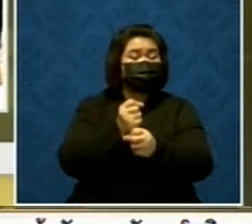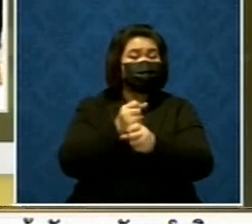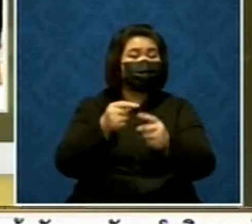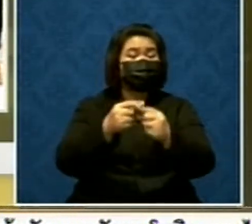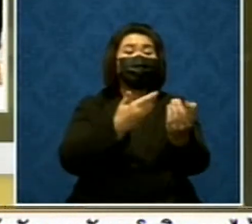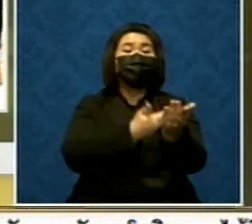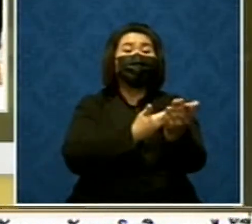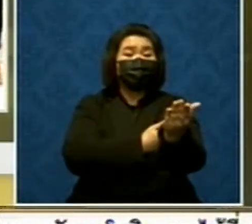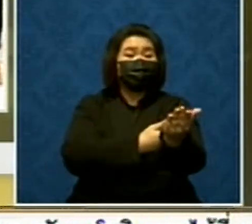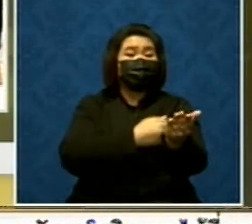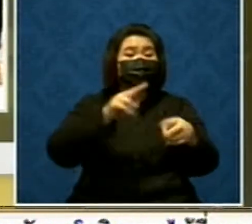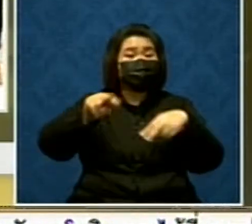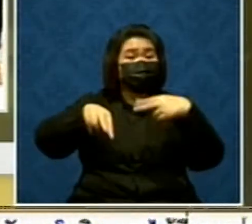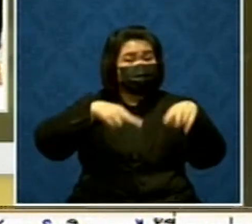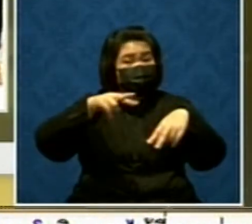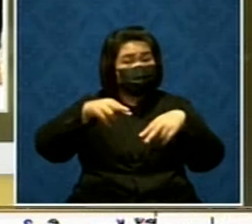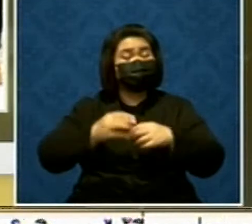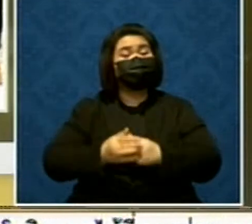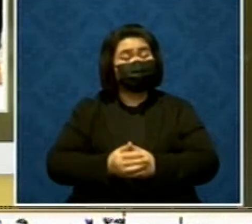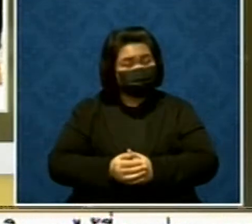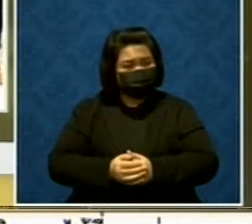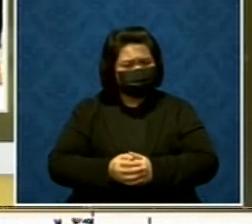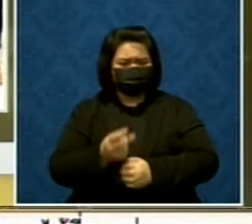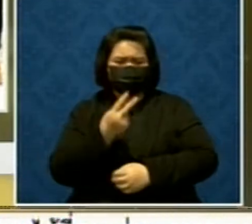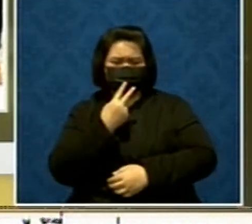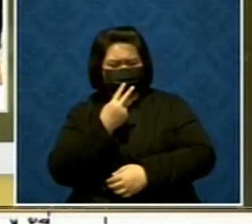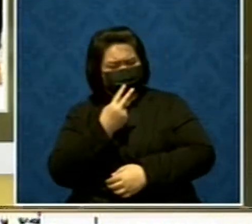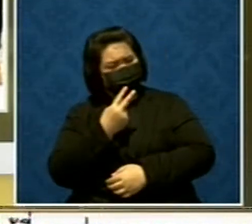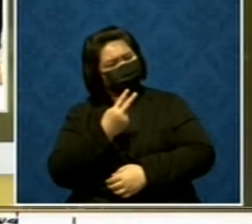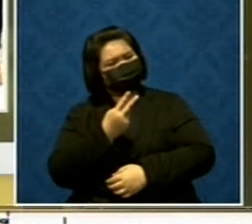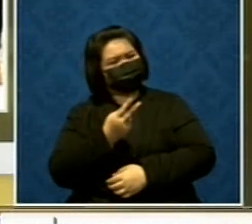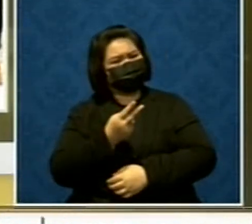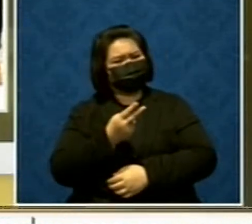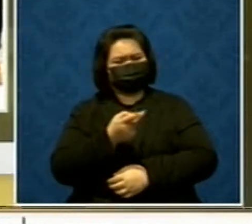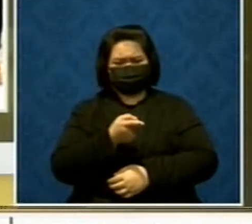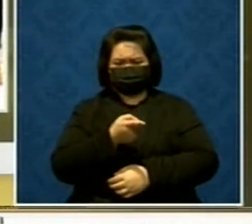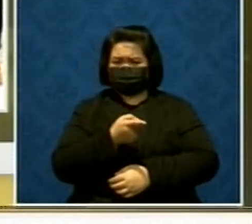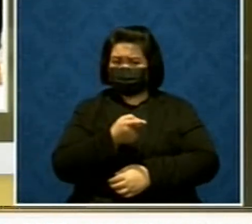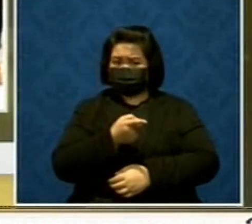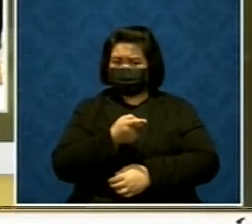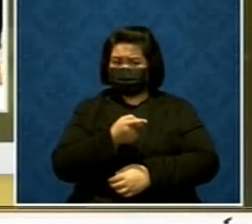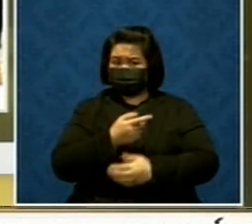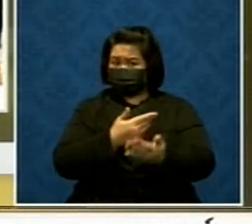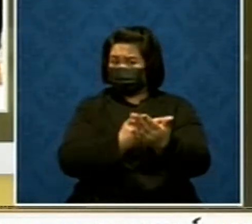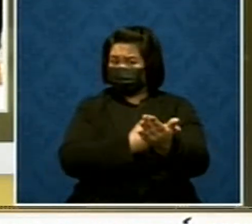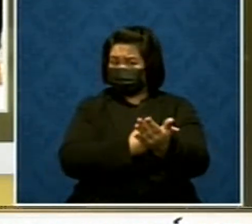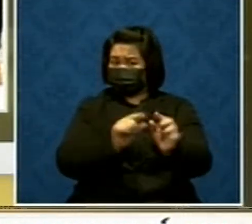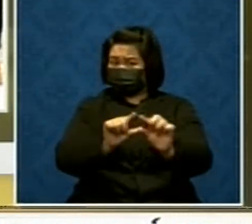ากกินแบ่งดูไปดูมาเป็นไงครับมันแบ่งเข้าตัวนะดิ